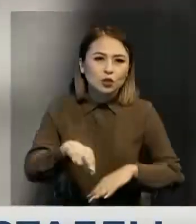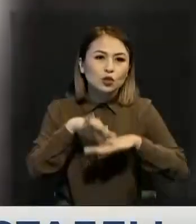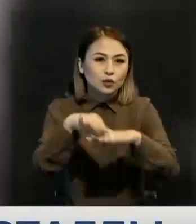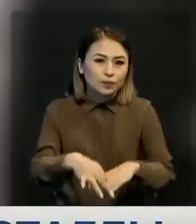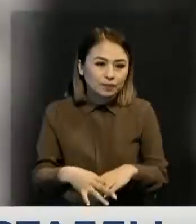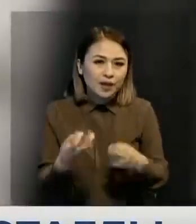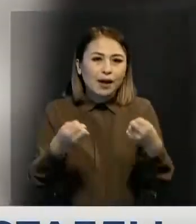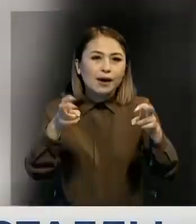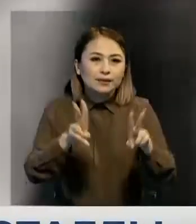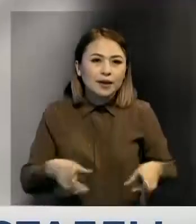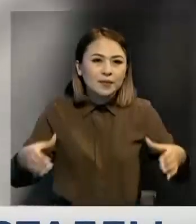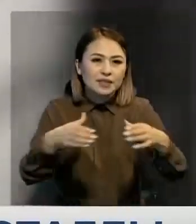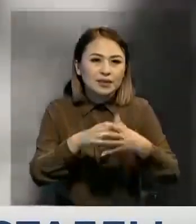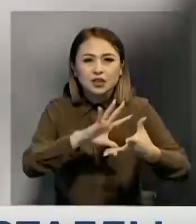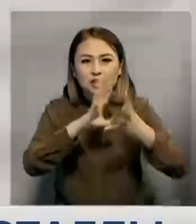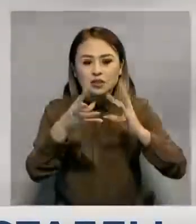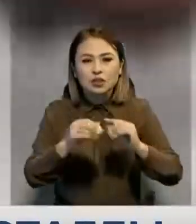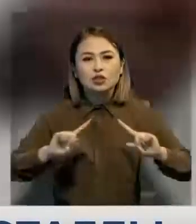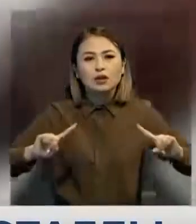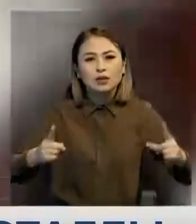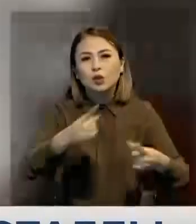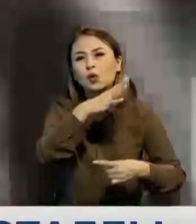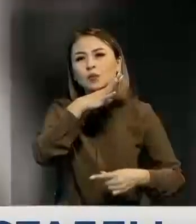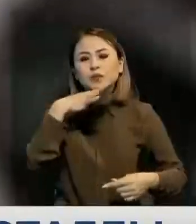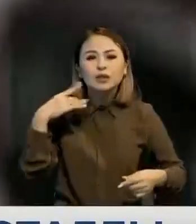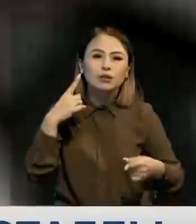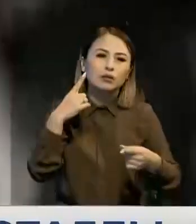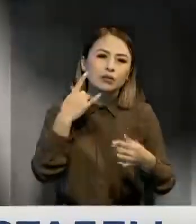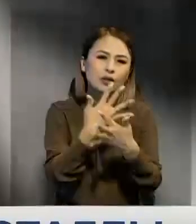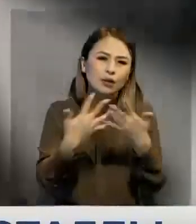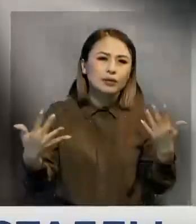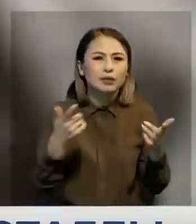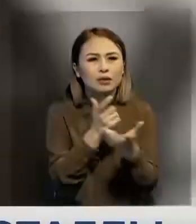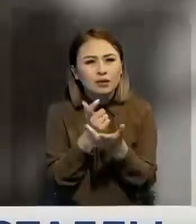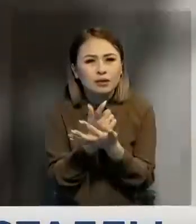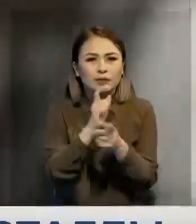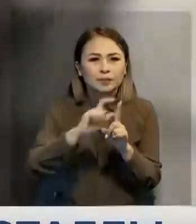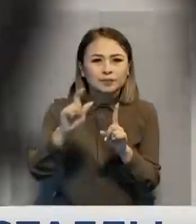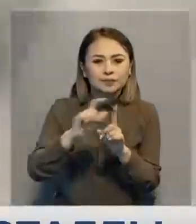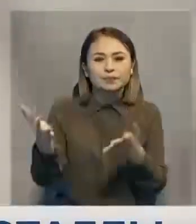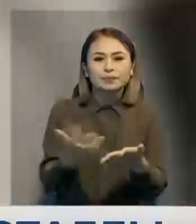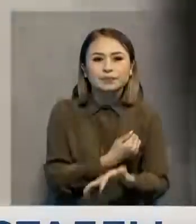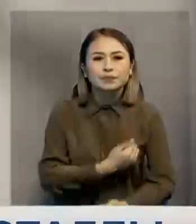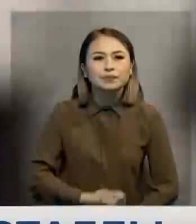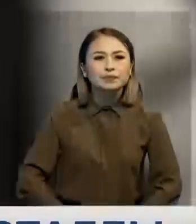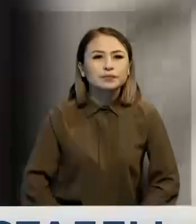іздестіру шараларын жүргізді. Арнайы операциялар нәтижесінде ұсталғандардан көптеген қару-жарақ пен оқ-дәрі тәркіленген.